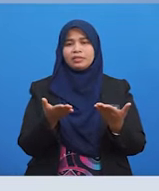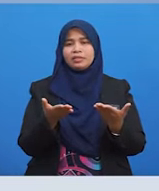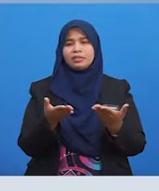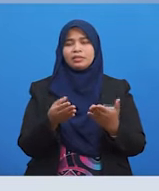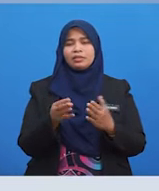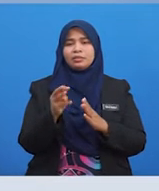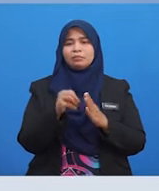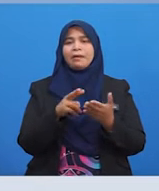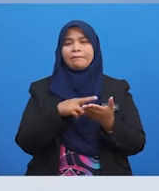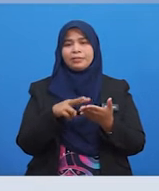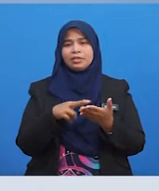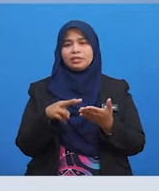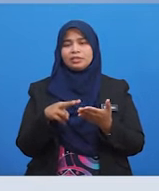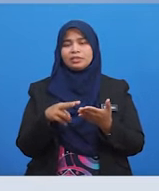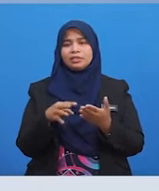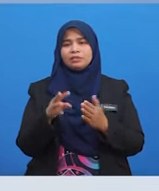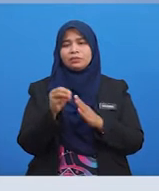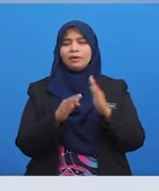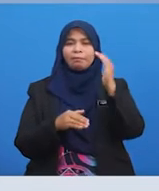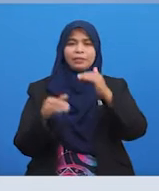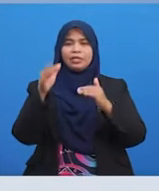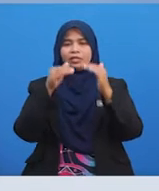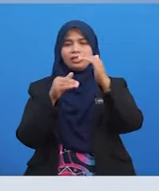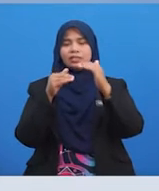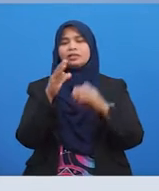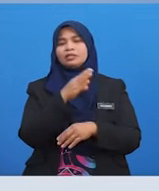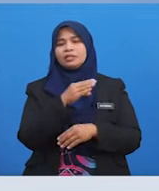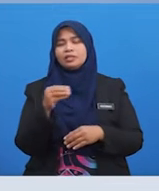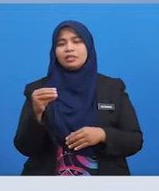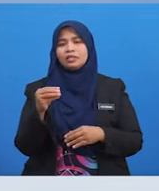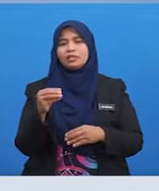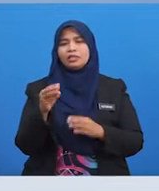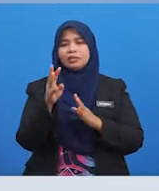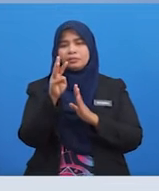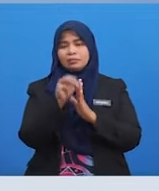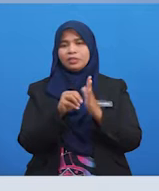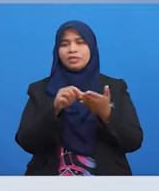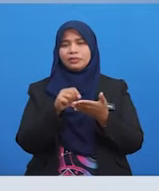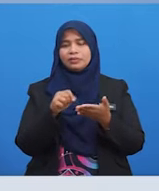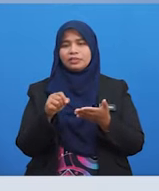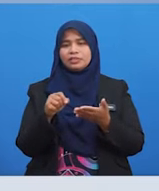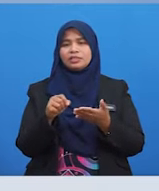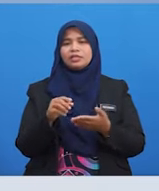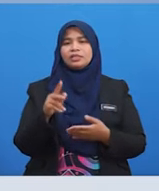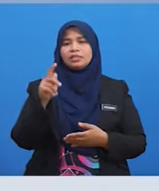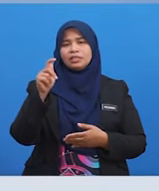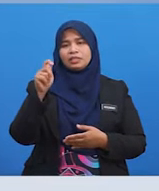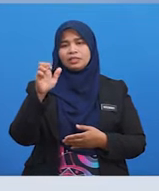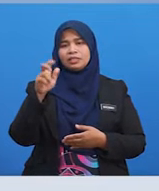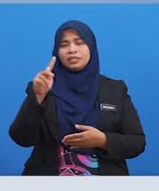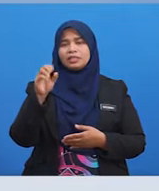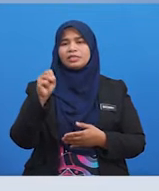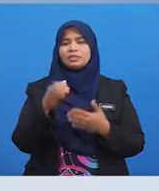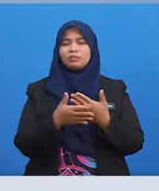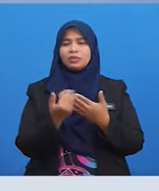bagaimana membaca, membina dan menulis teks